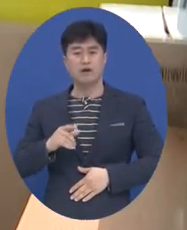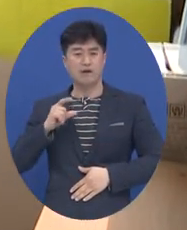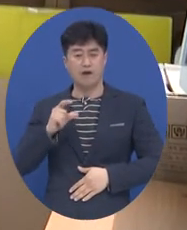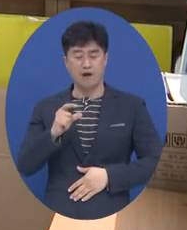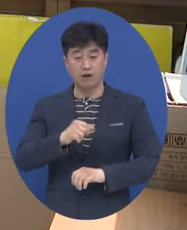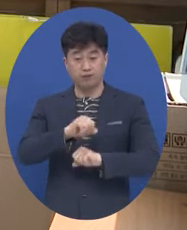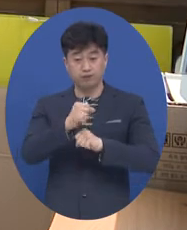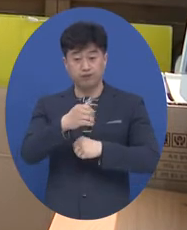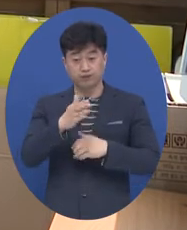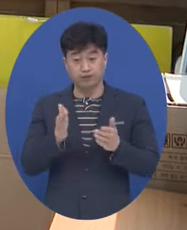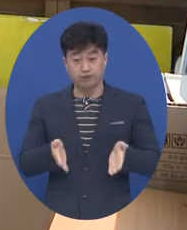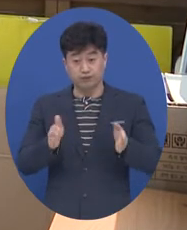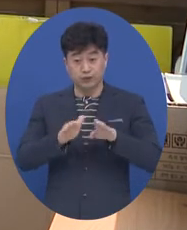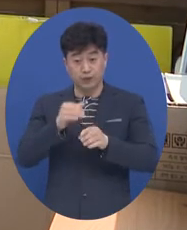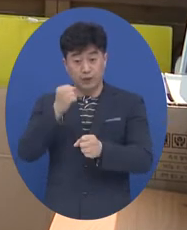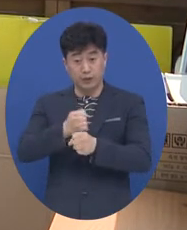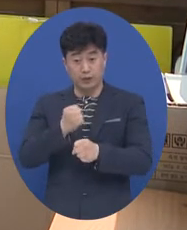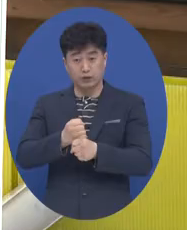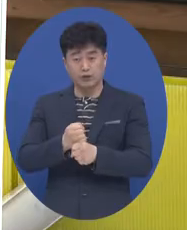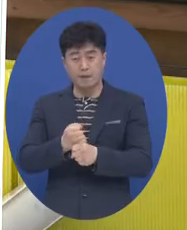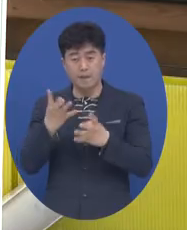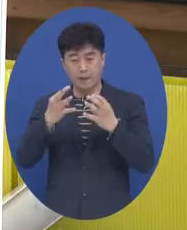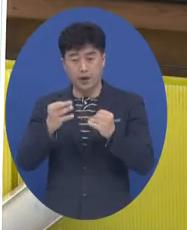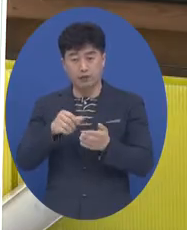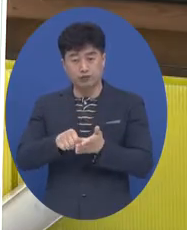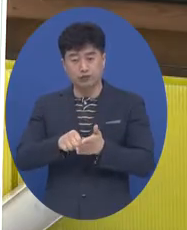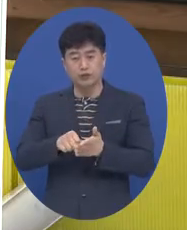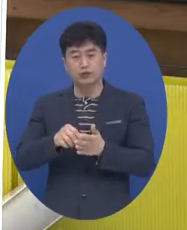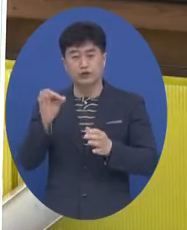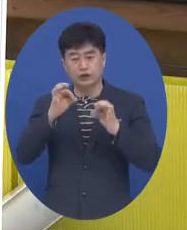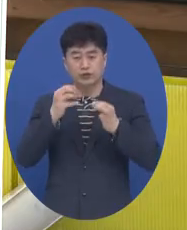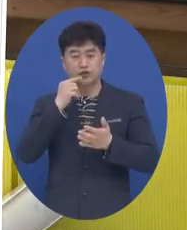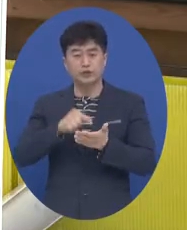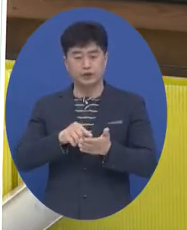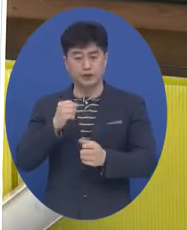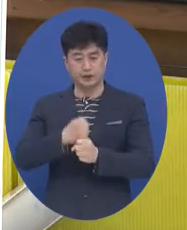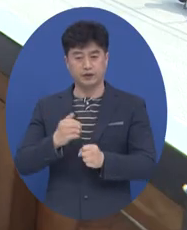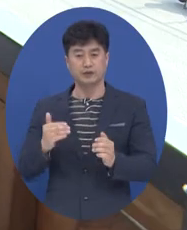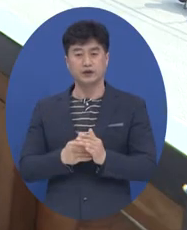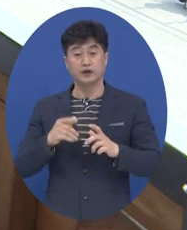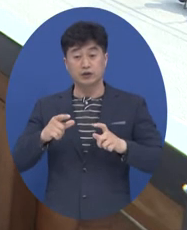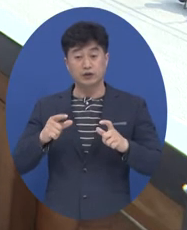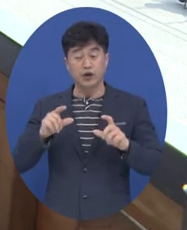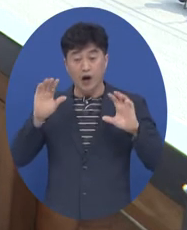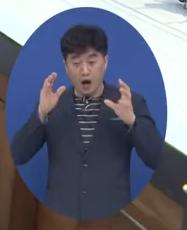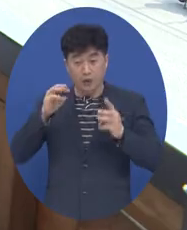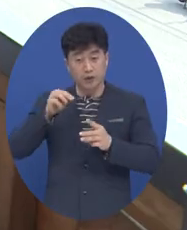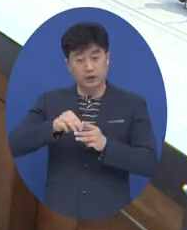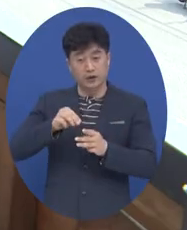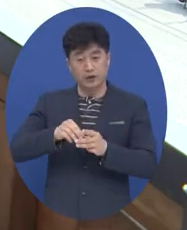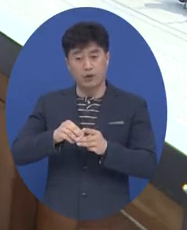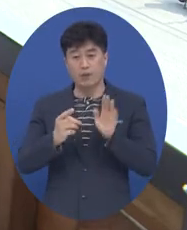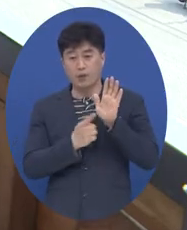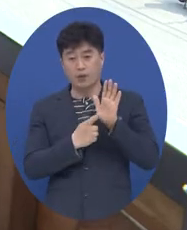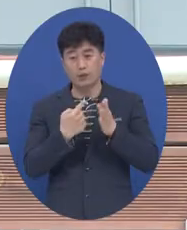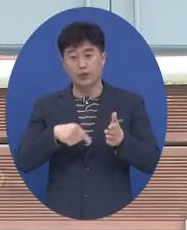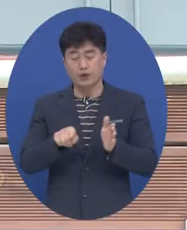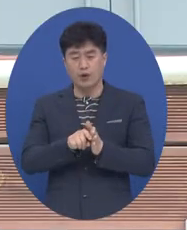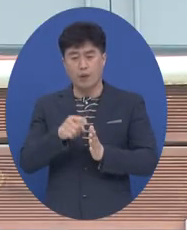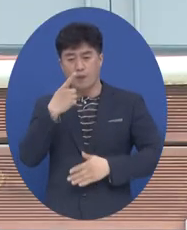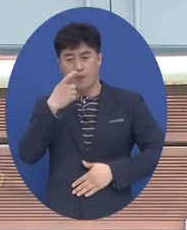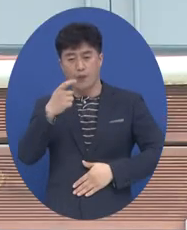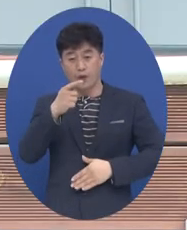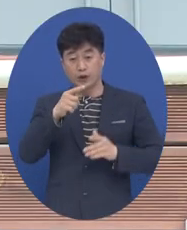설치해 수학 효율을 높여 많은 물건들을 찾아 쓰기 쉽게 됐습니다 또 지역아동센터를 홍보할 수 있도록 멋진 간판도